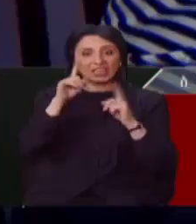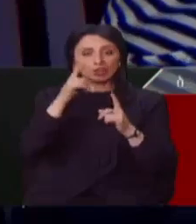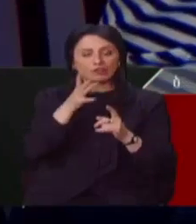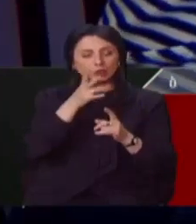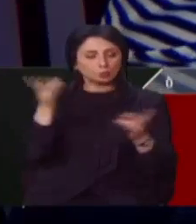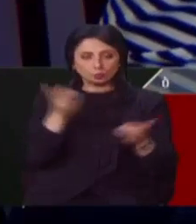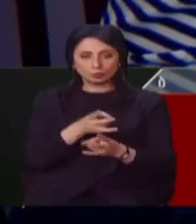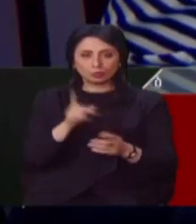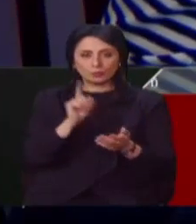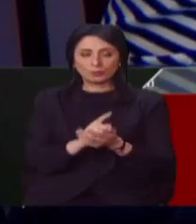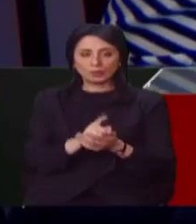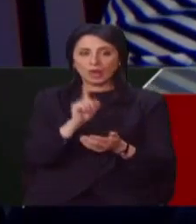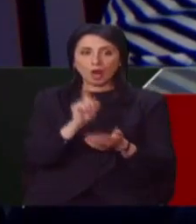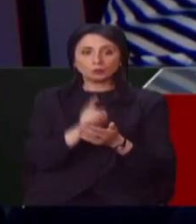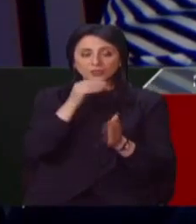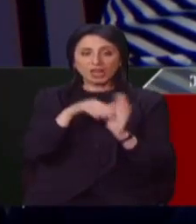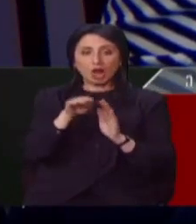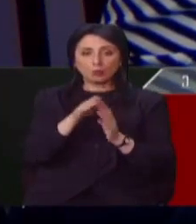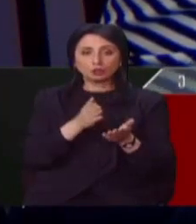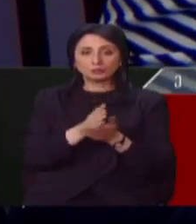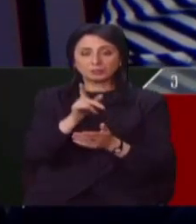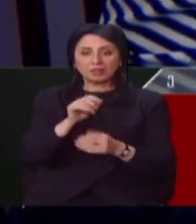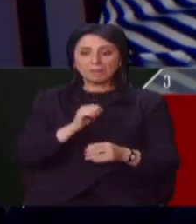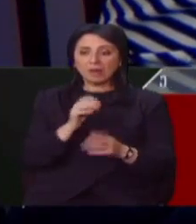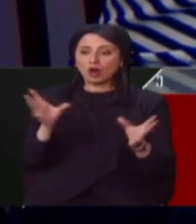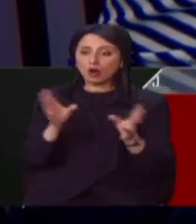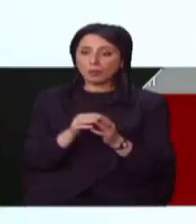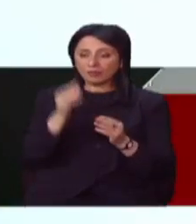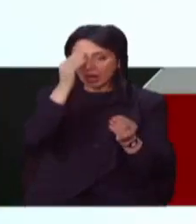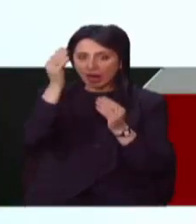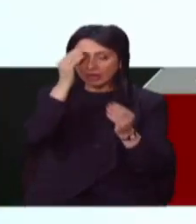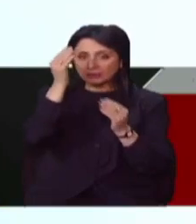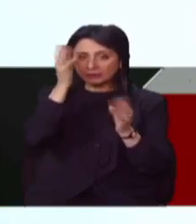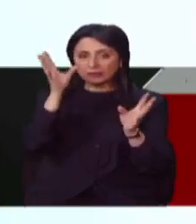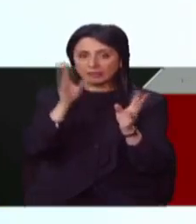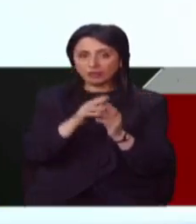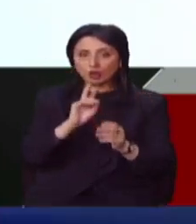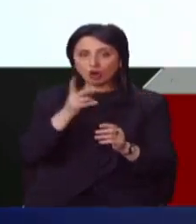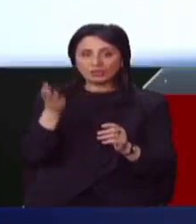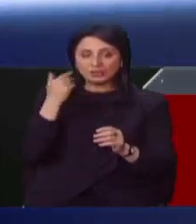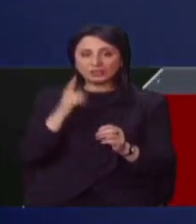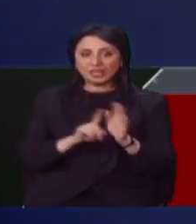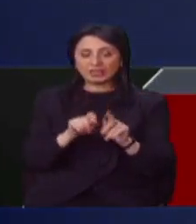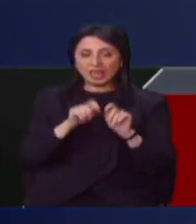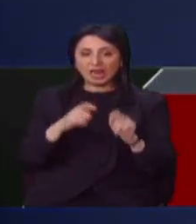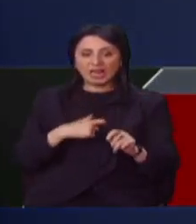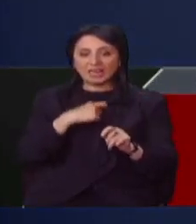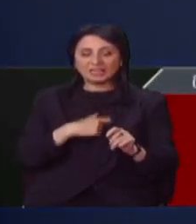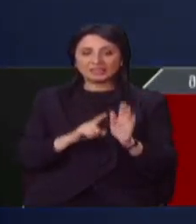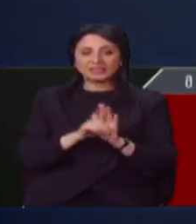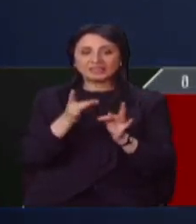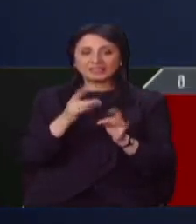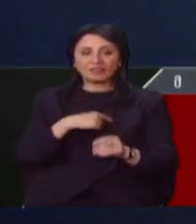ინოვაციების დრო დადგა. არსებულის გაუმჯობესების მიზნით მან მეგობრებთან და თანამოაზრეებთან ერთად 2 წლის წინ დააფუძნა სტარტაპ